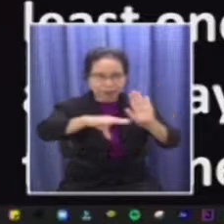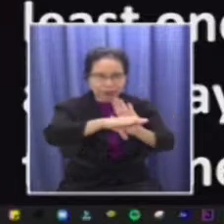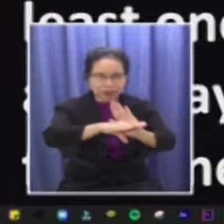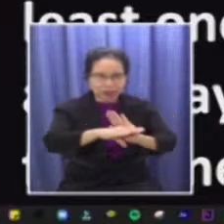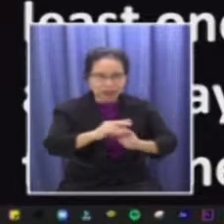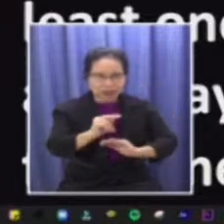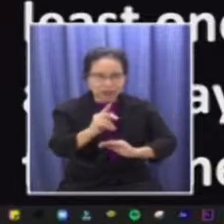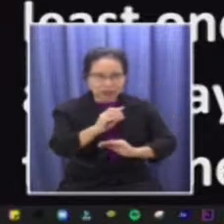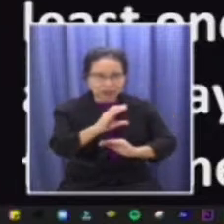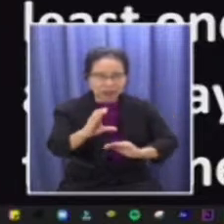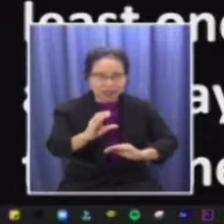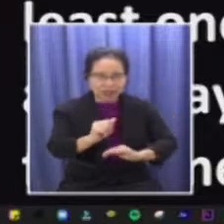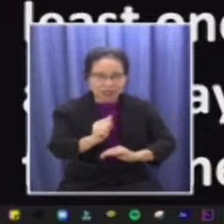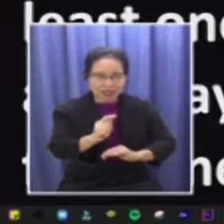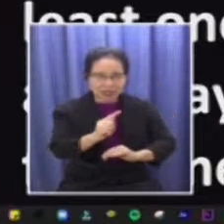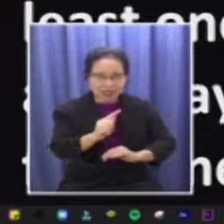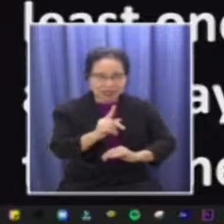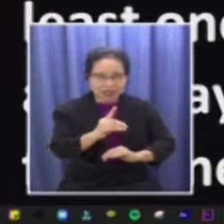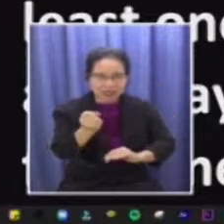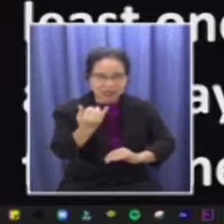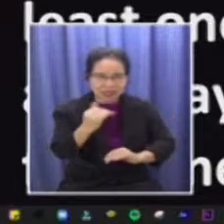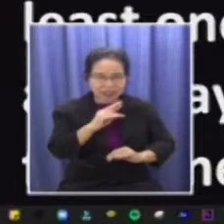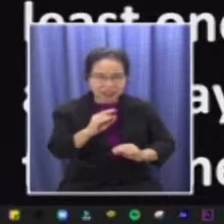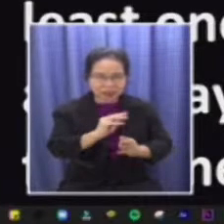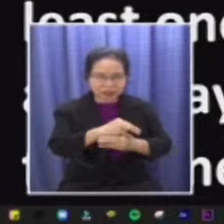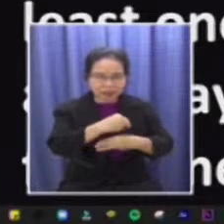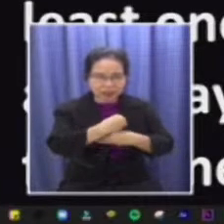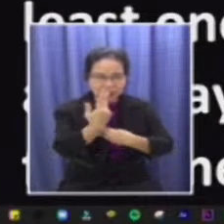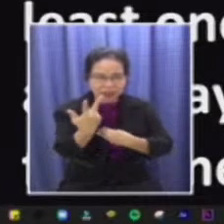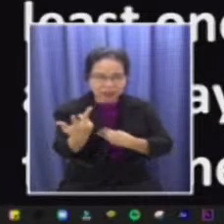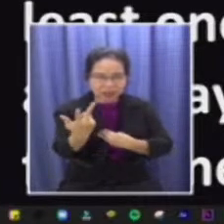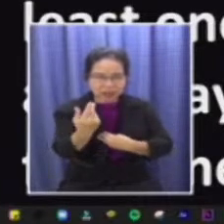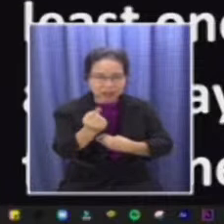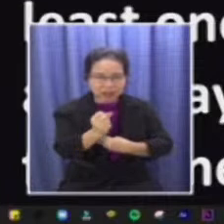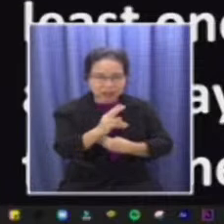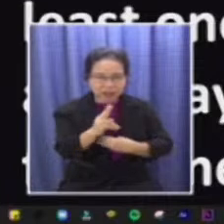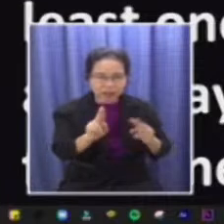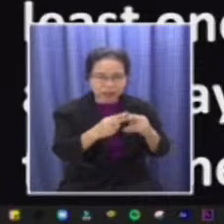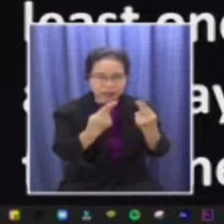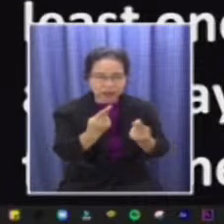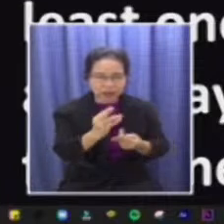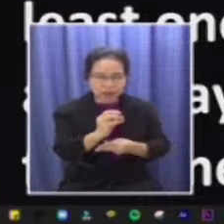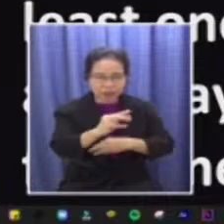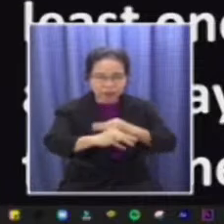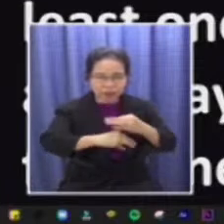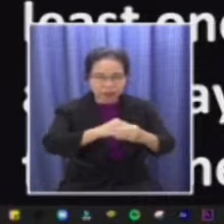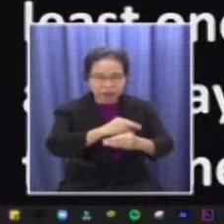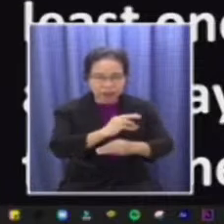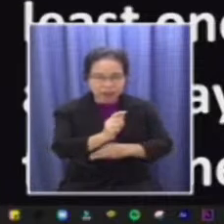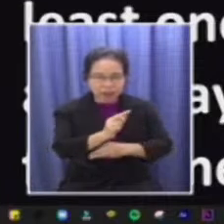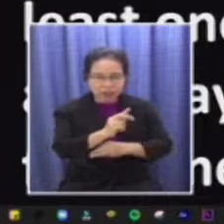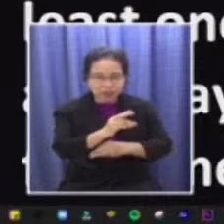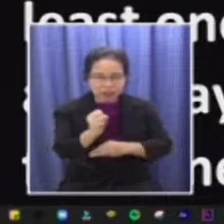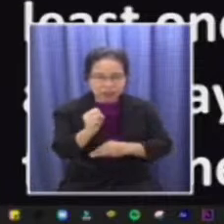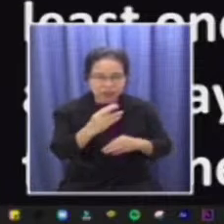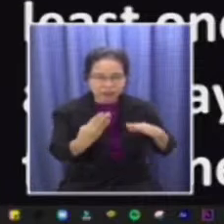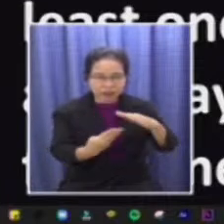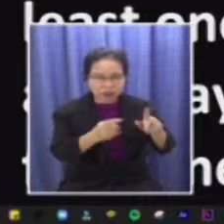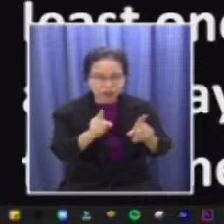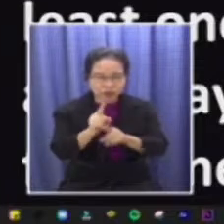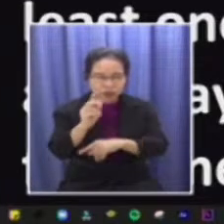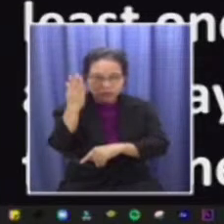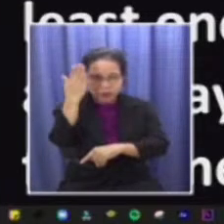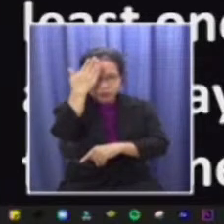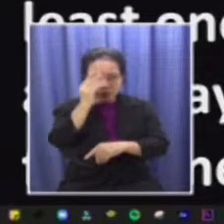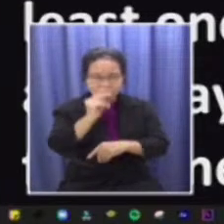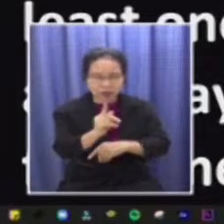ahyansode nucleotide awo mu ahyansode awo wo wedie mu no na amaye unya